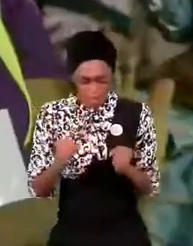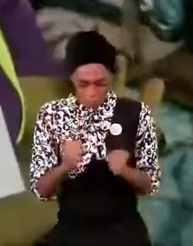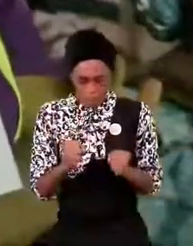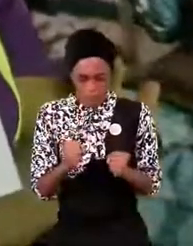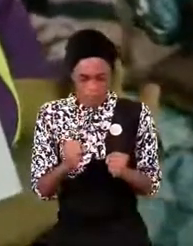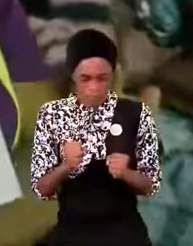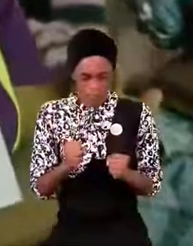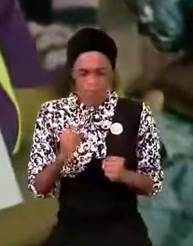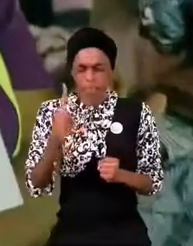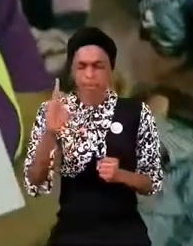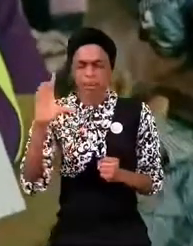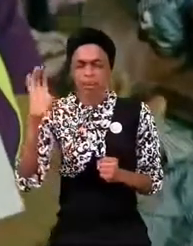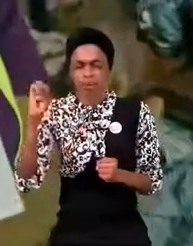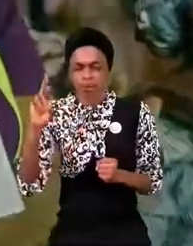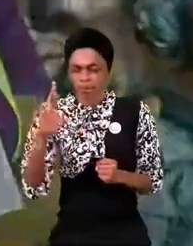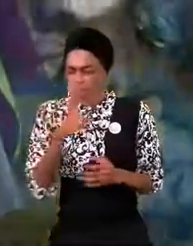guéri.